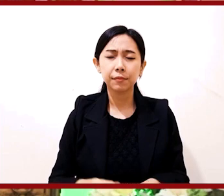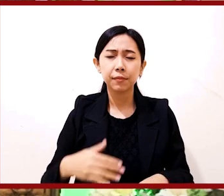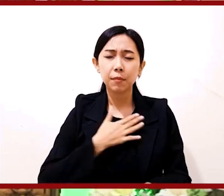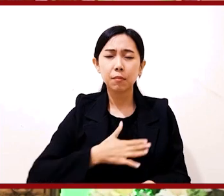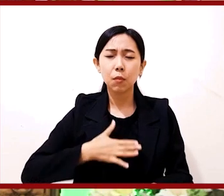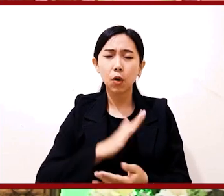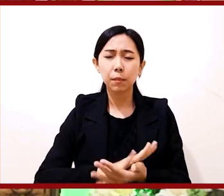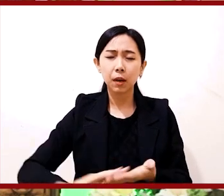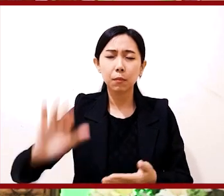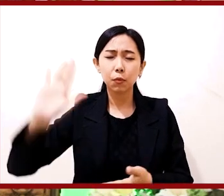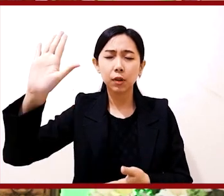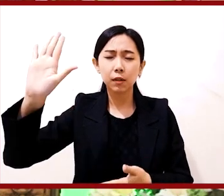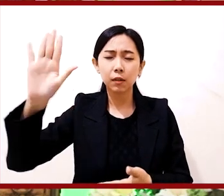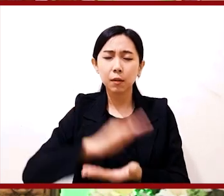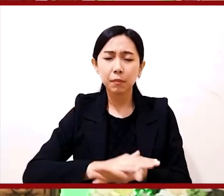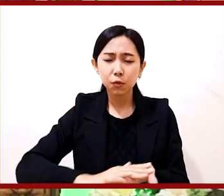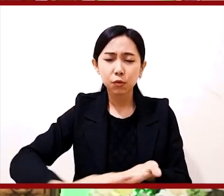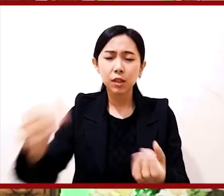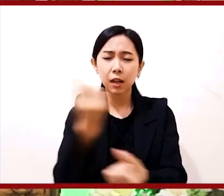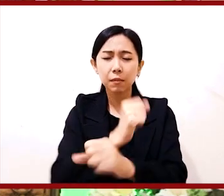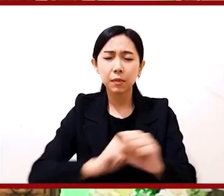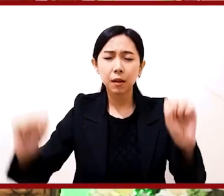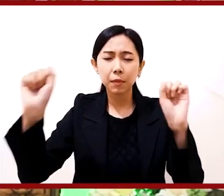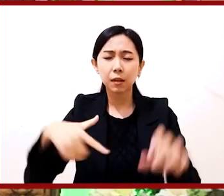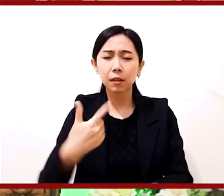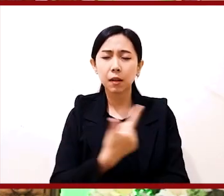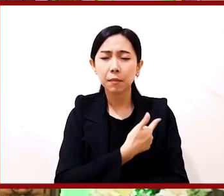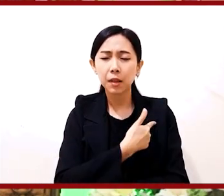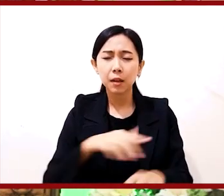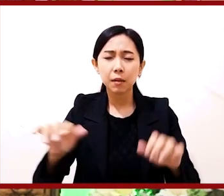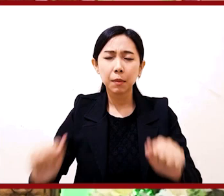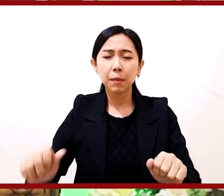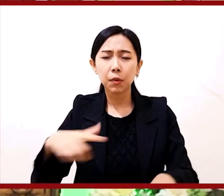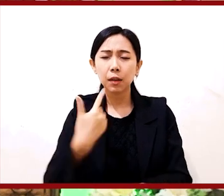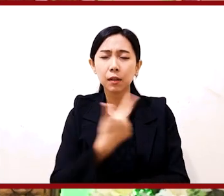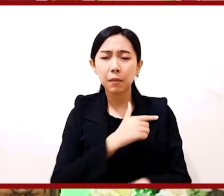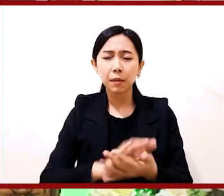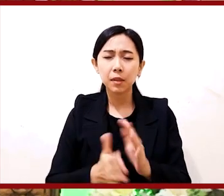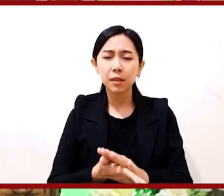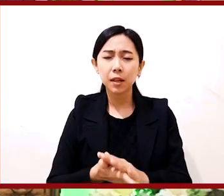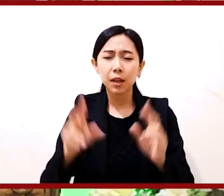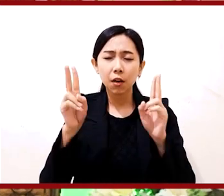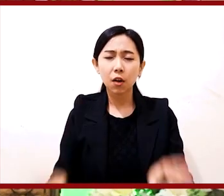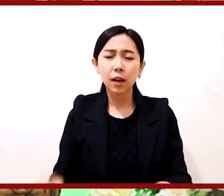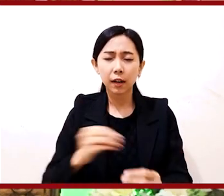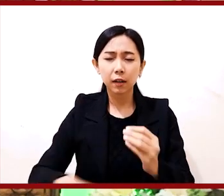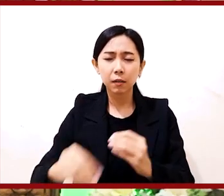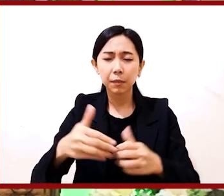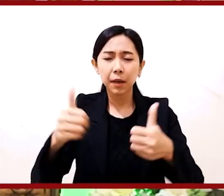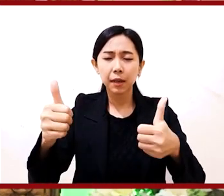Kiranya pengampunan-Mu menyucikan dan menyelamatkan kami, serta memampukan kami menjadi pribadi yang lebih